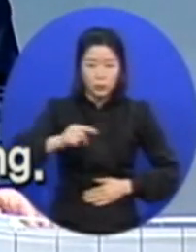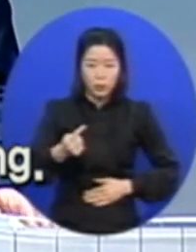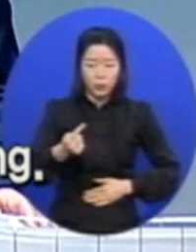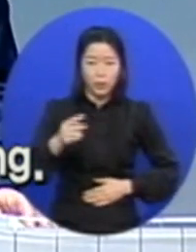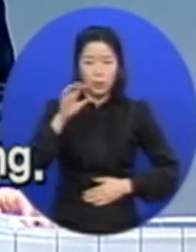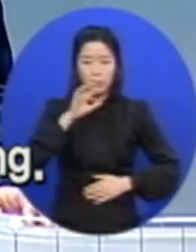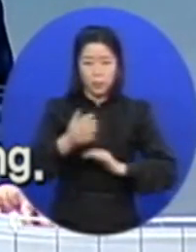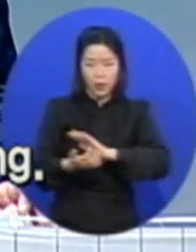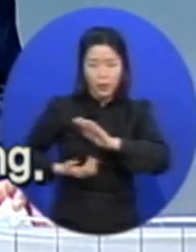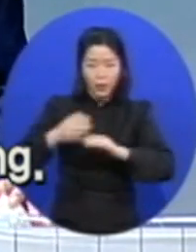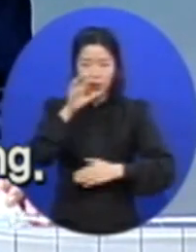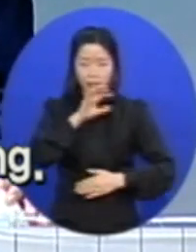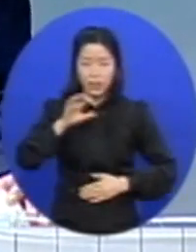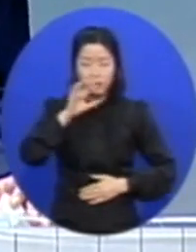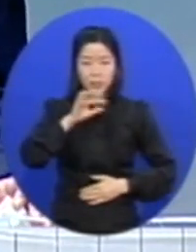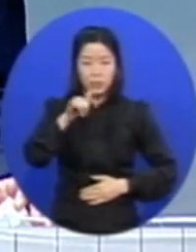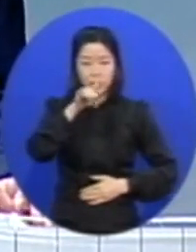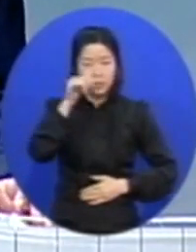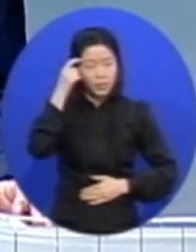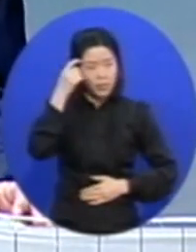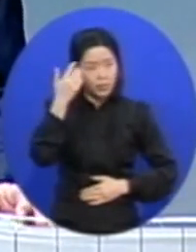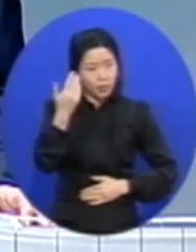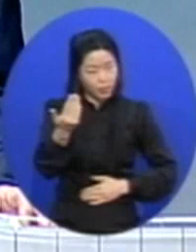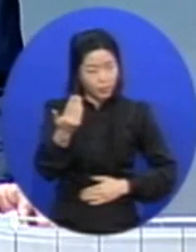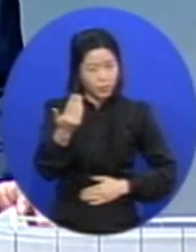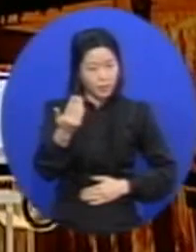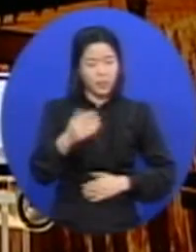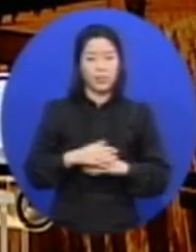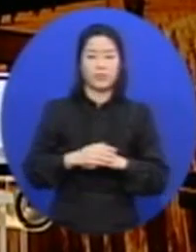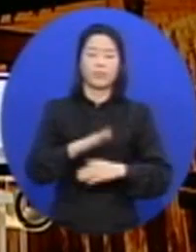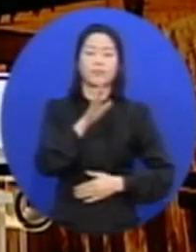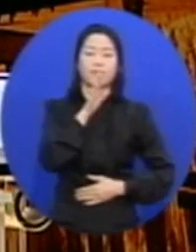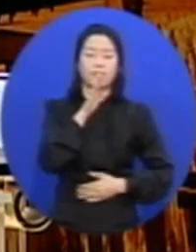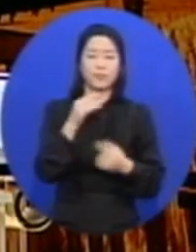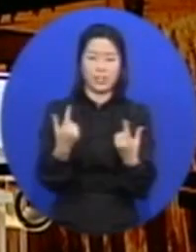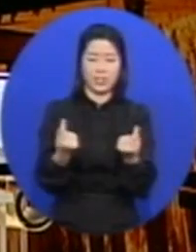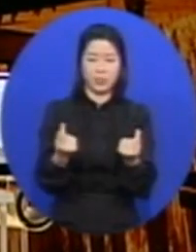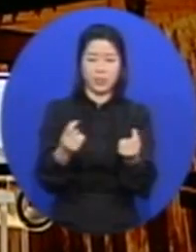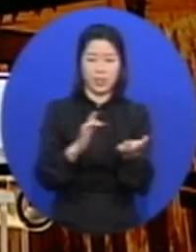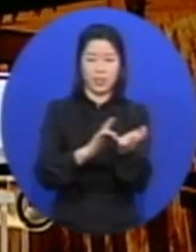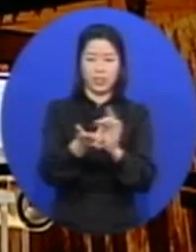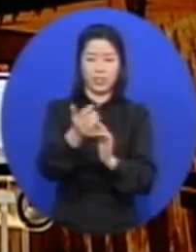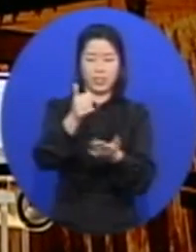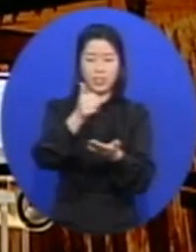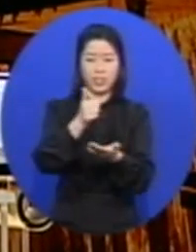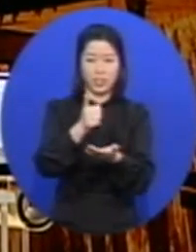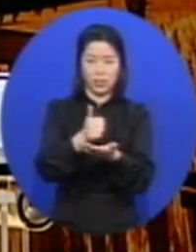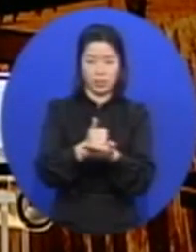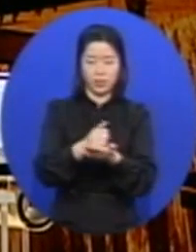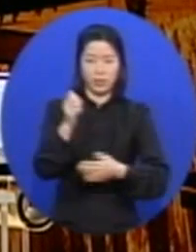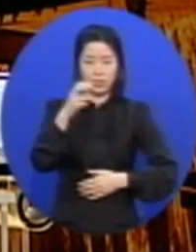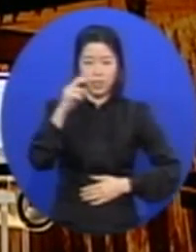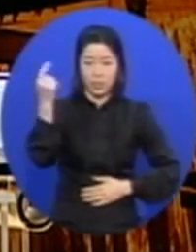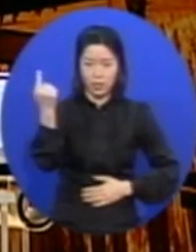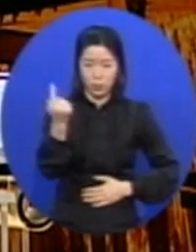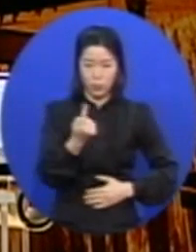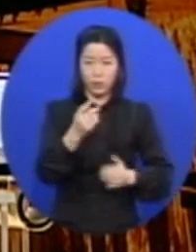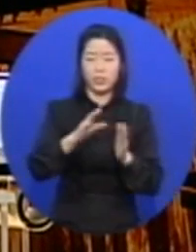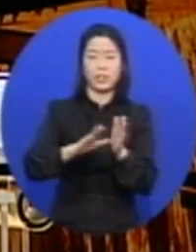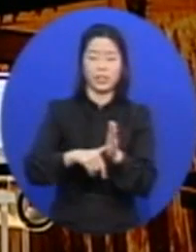해야되나 그런 생각하실 분들이 있겠지만 그렇습니다 예수님께서 재림 에 오실 때